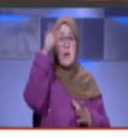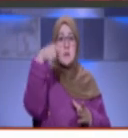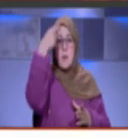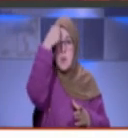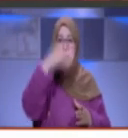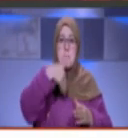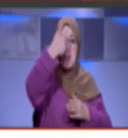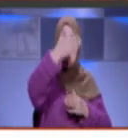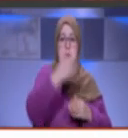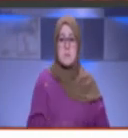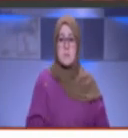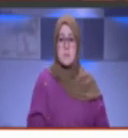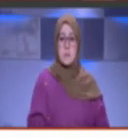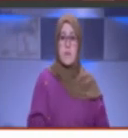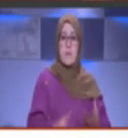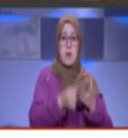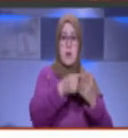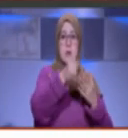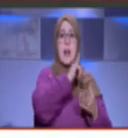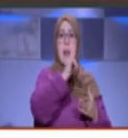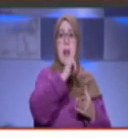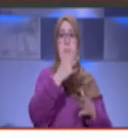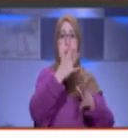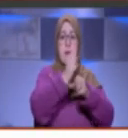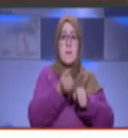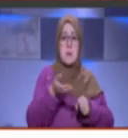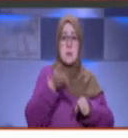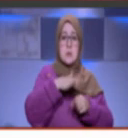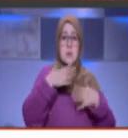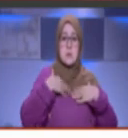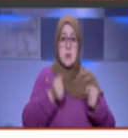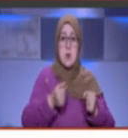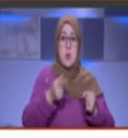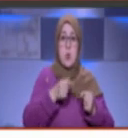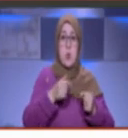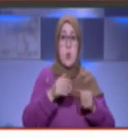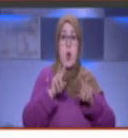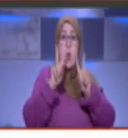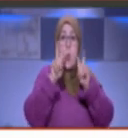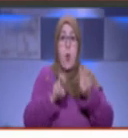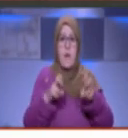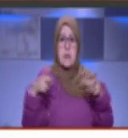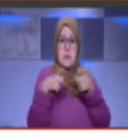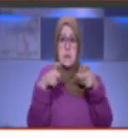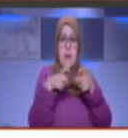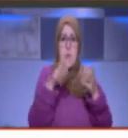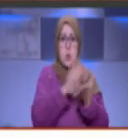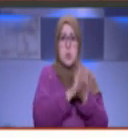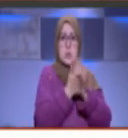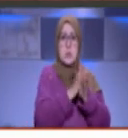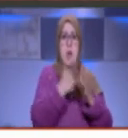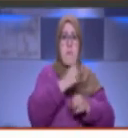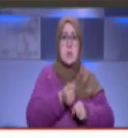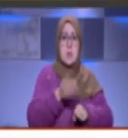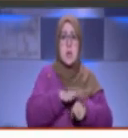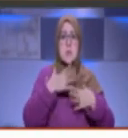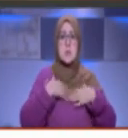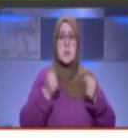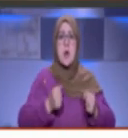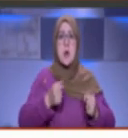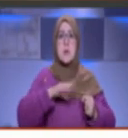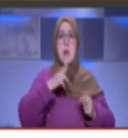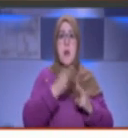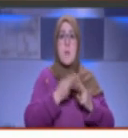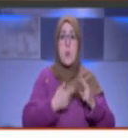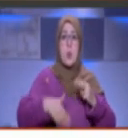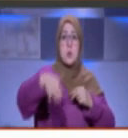في إطار الإجراءات الإحترازية والحد من التجمعات أثناء صرف المعاشات حفاظا على صحة المواطنين، زاد الحد